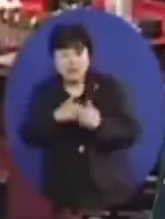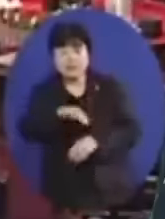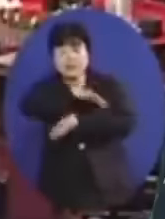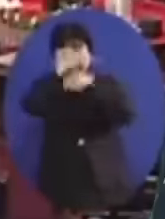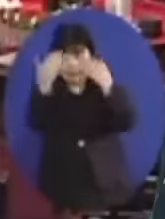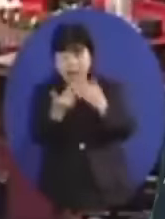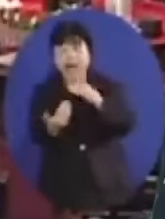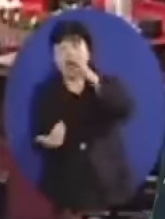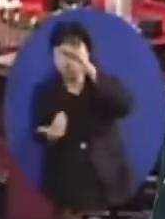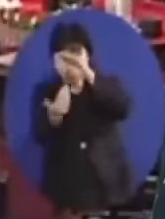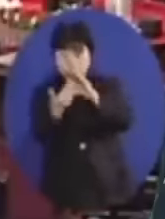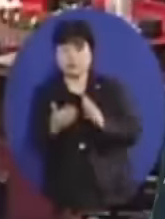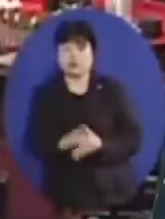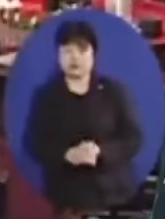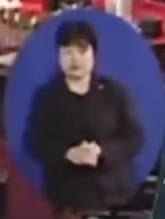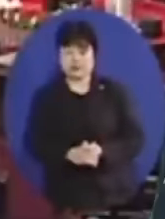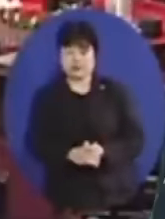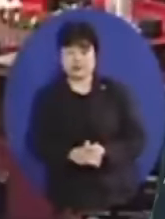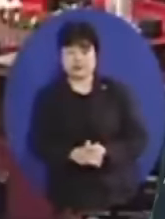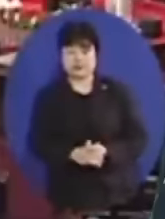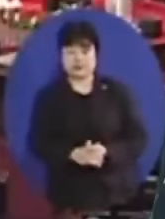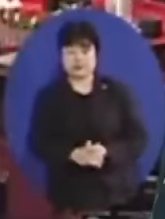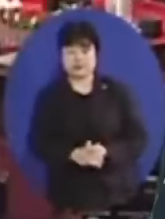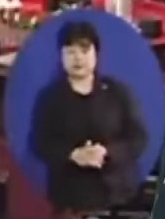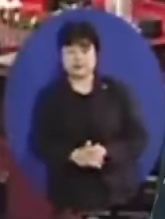되는 것입니다.